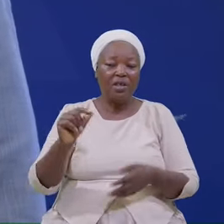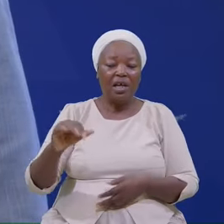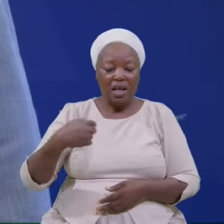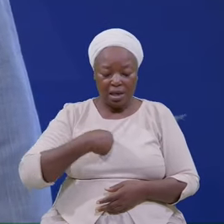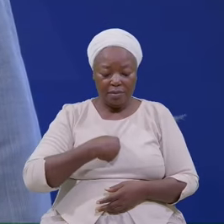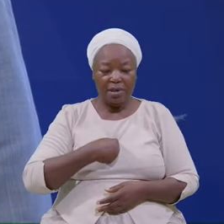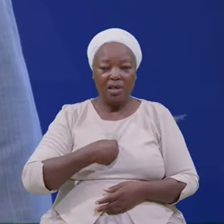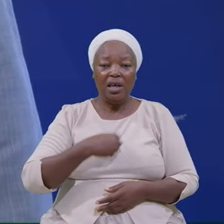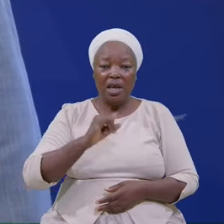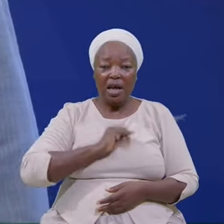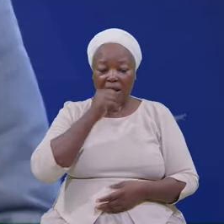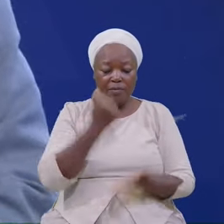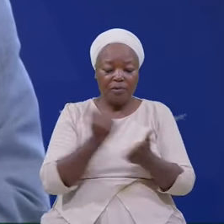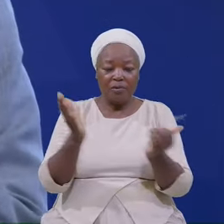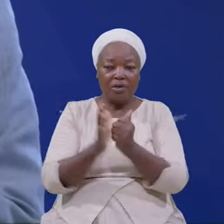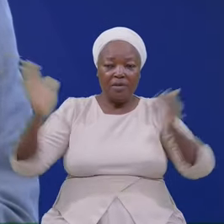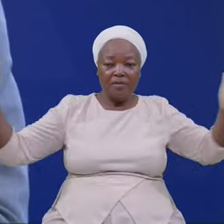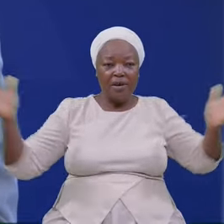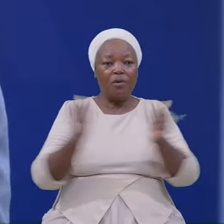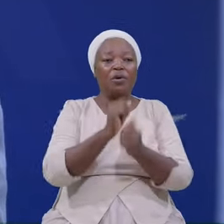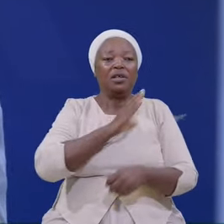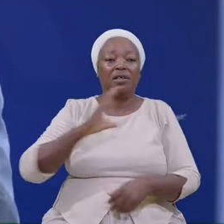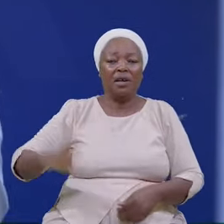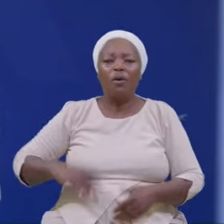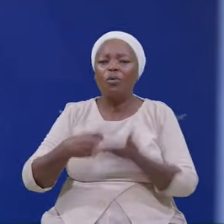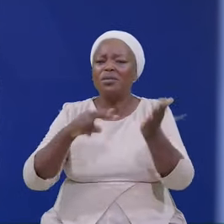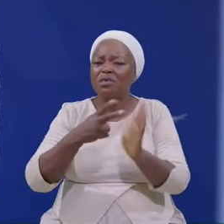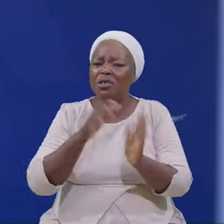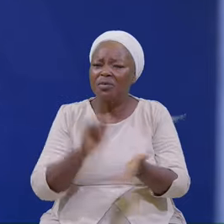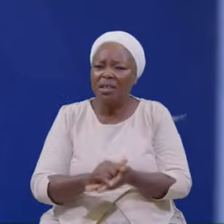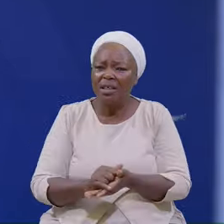I am crucified with Christ. J'ai été crucifié avec Christ. Qu'est-ce que cela veut dire?